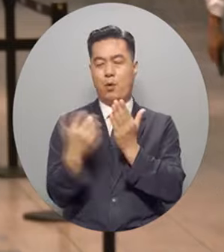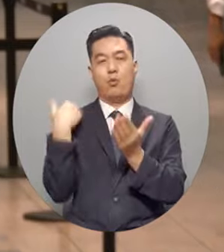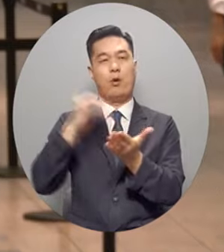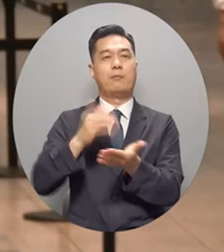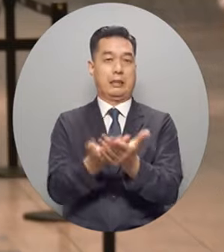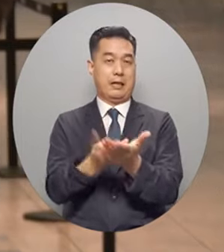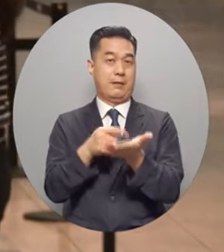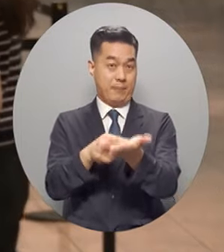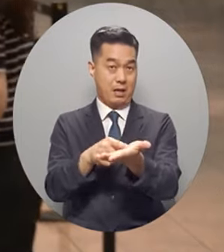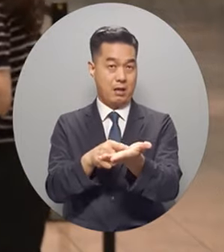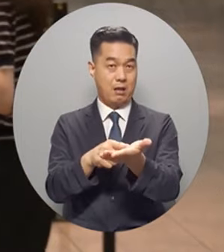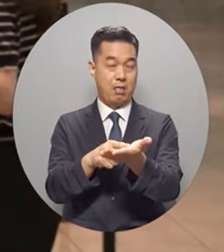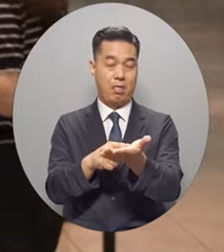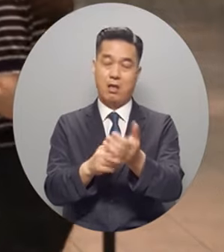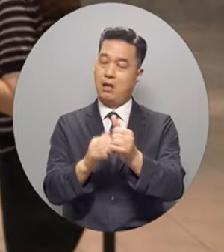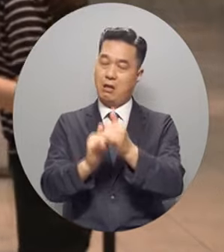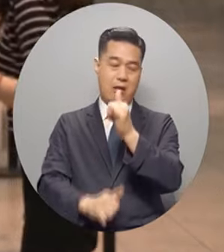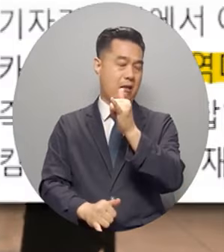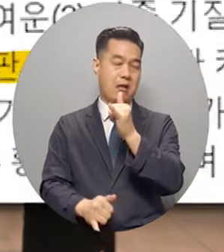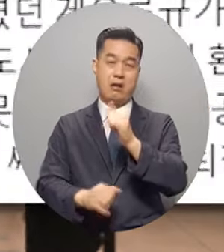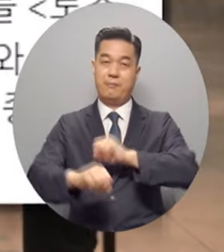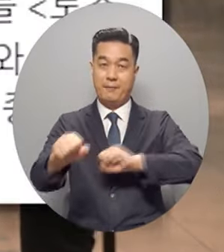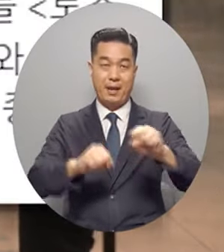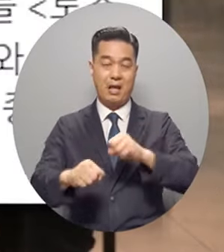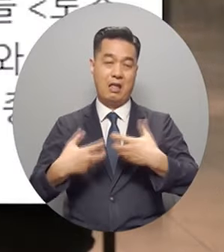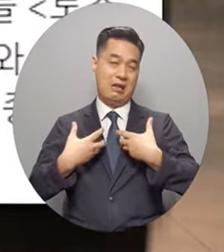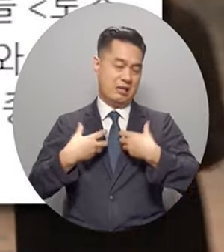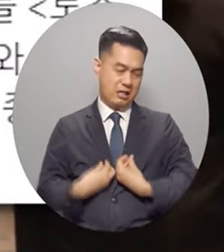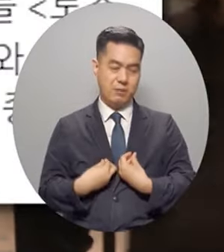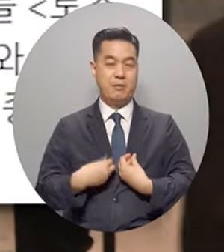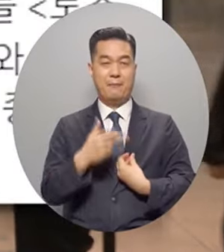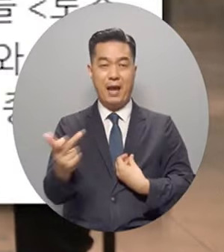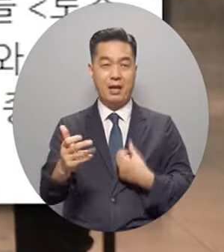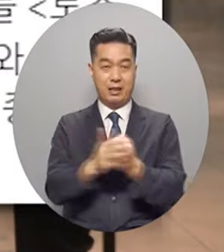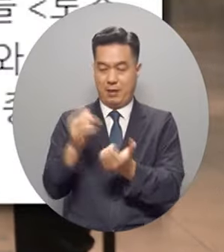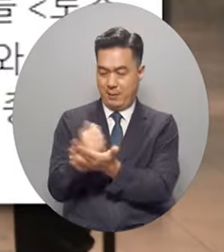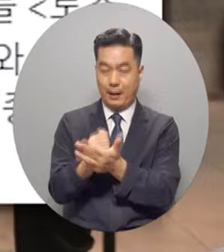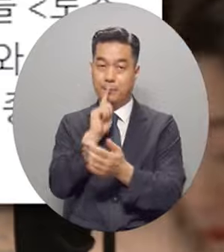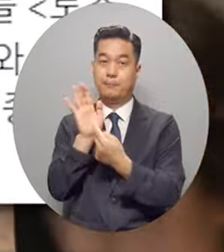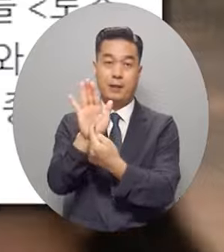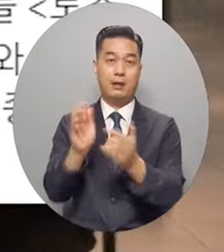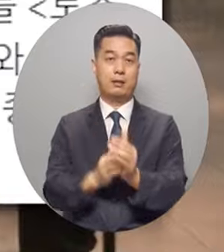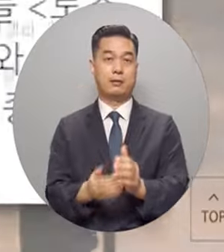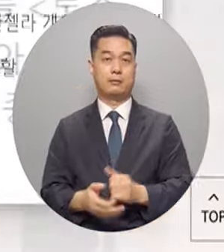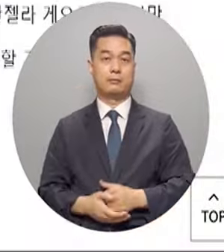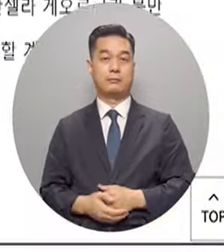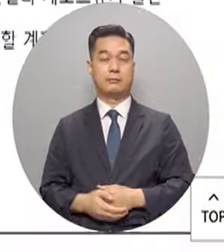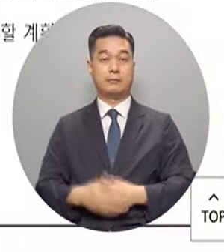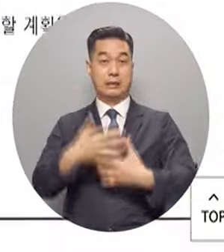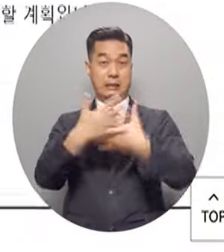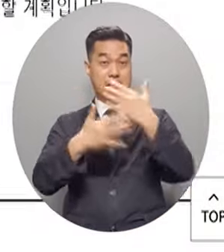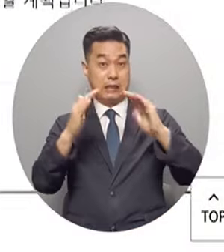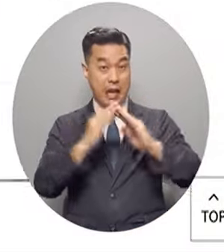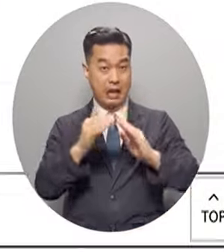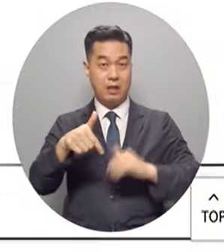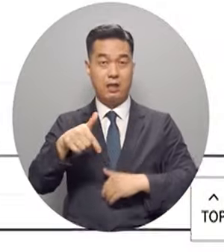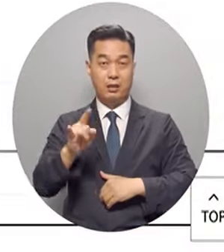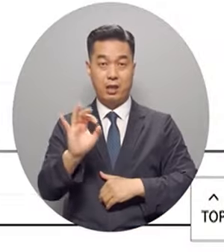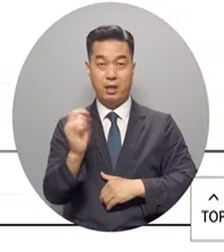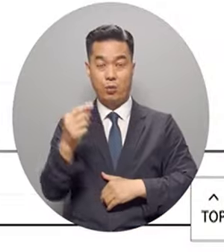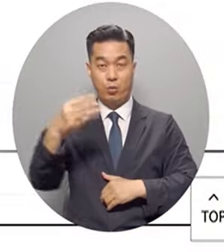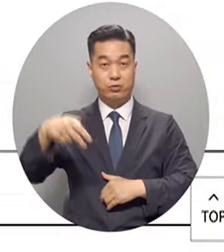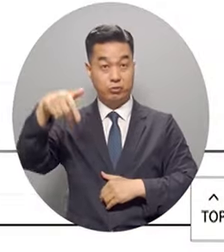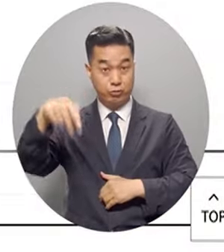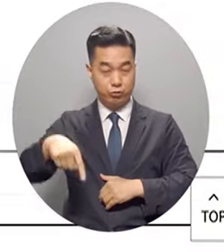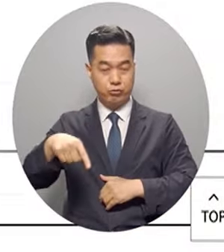하면 역대급 깽판, 상처가 된 커튼콜이라며 비판을 쏟아냈습니다. 극장 측도 게으르규 측에 강력